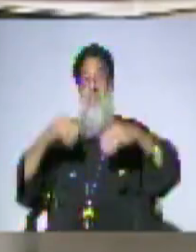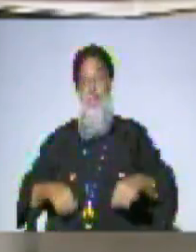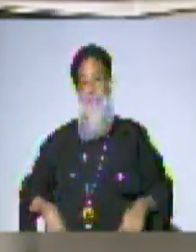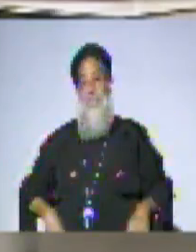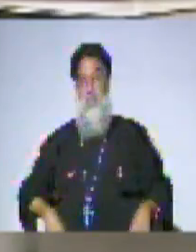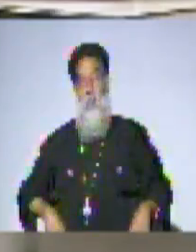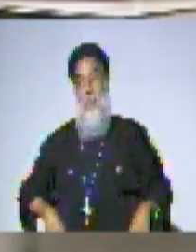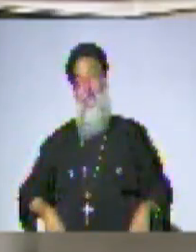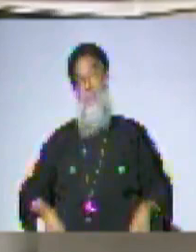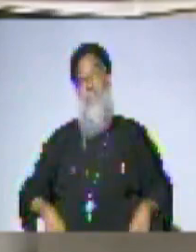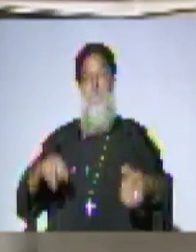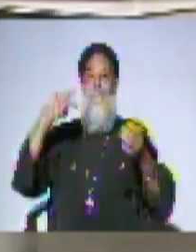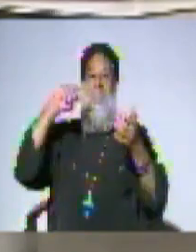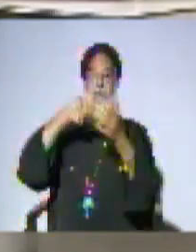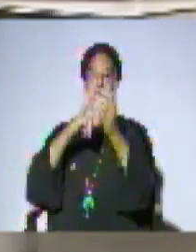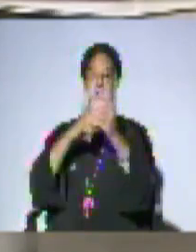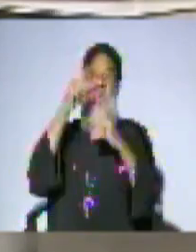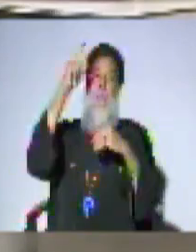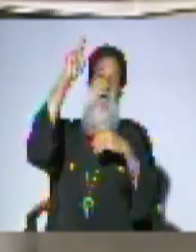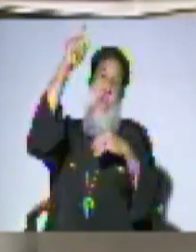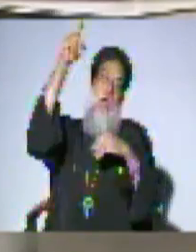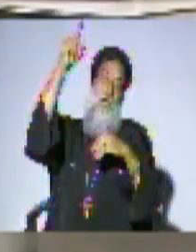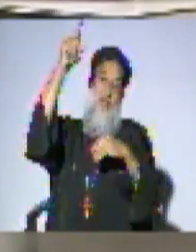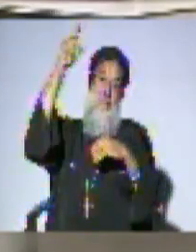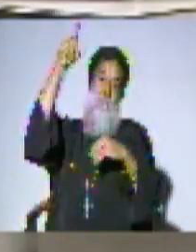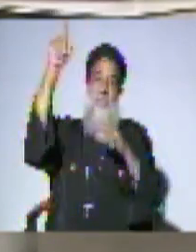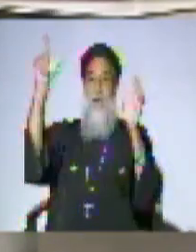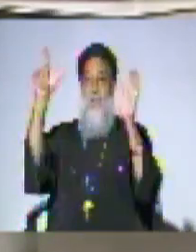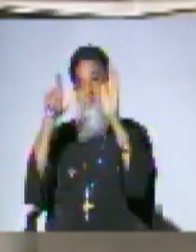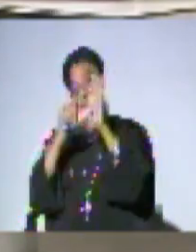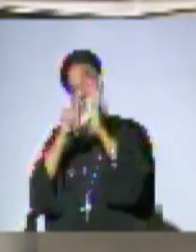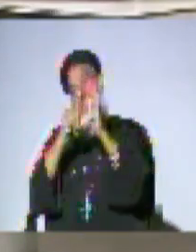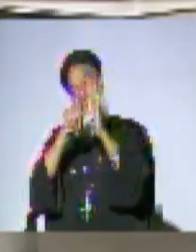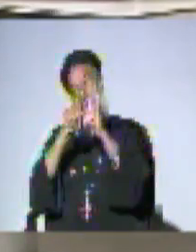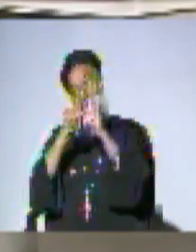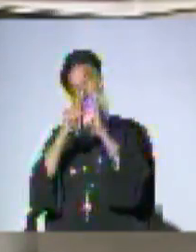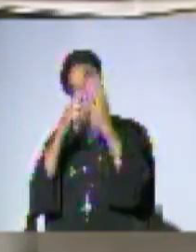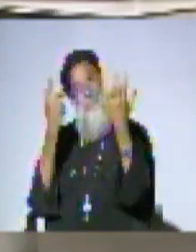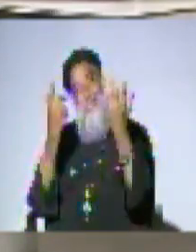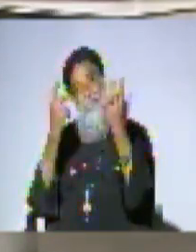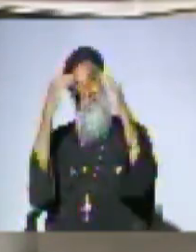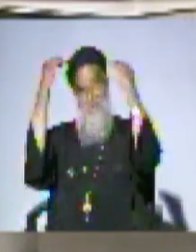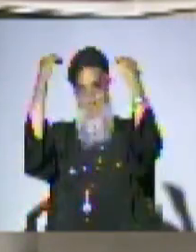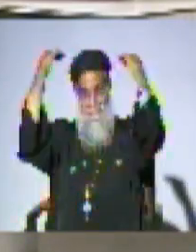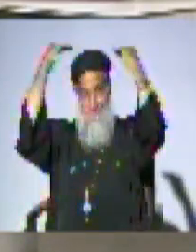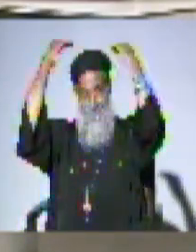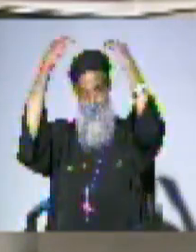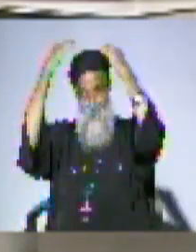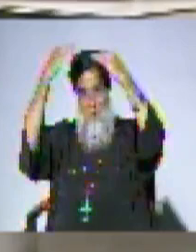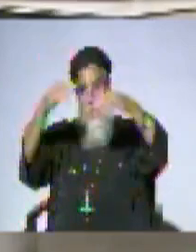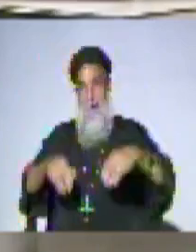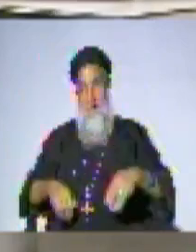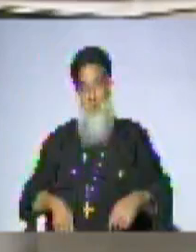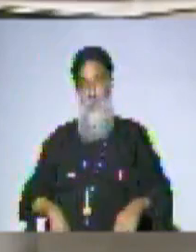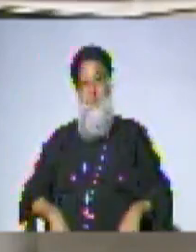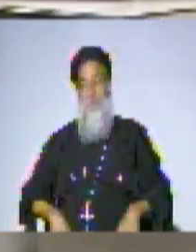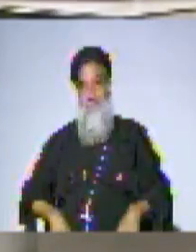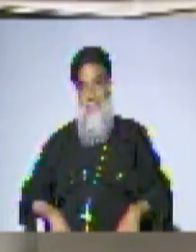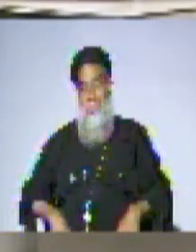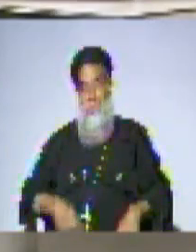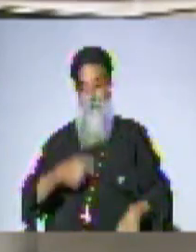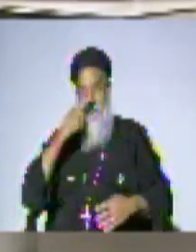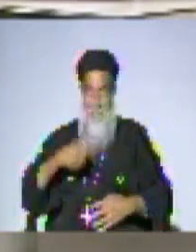لأنه عمل إلهي فهو يخص السماء. عشان كده احنا بنعتبر مكان الذبيحة ده